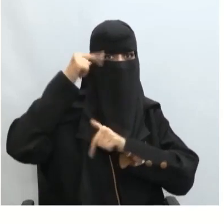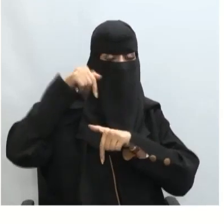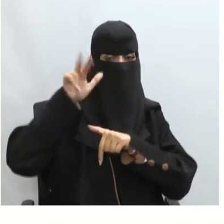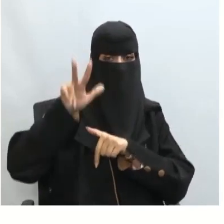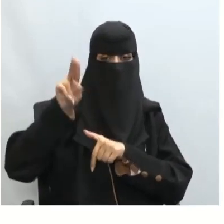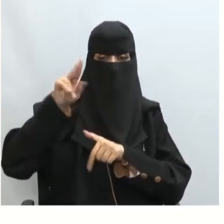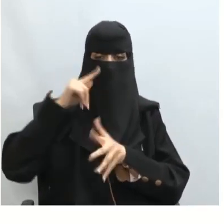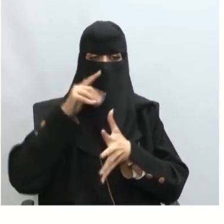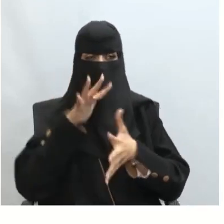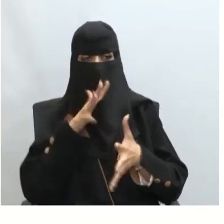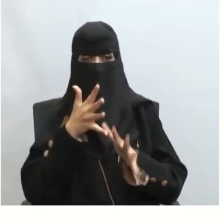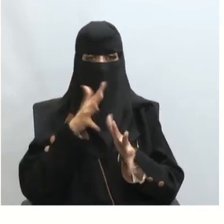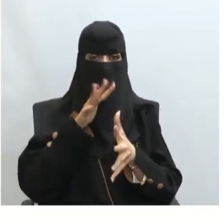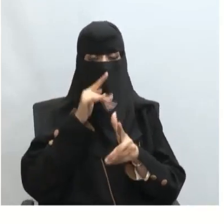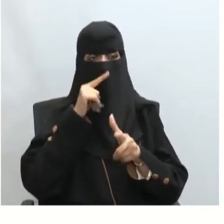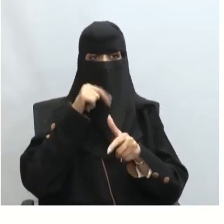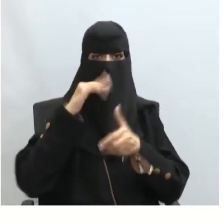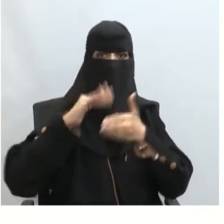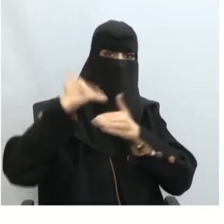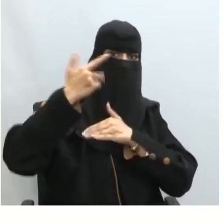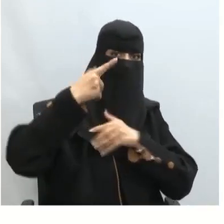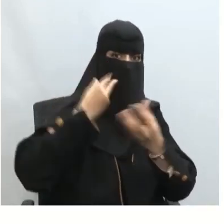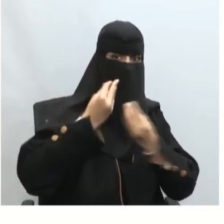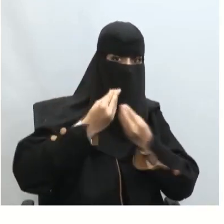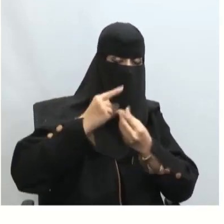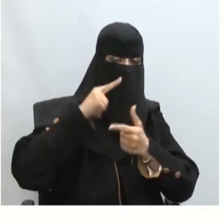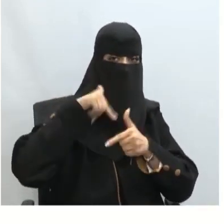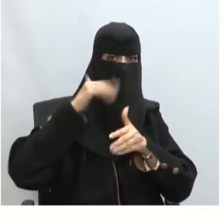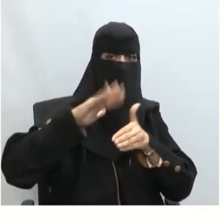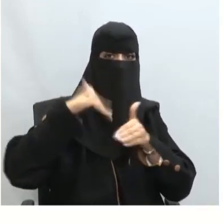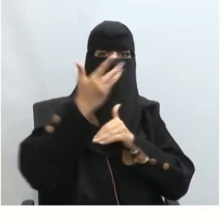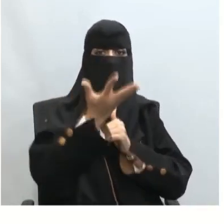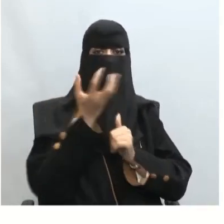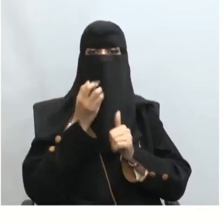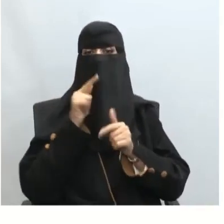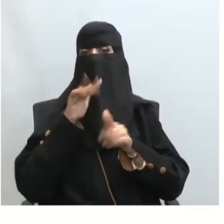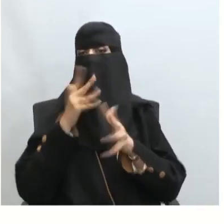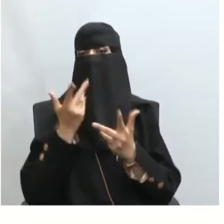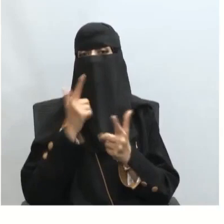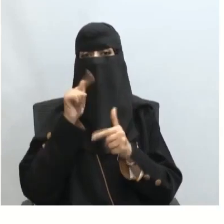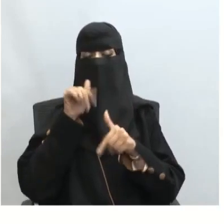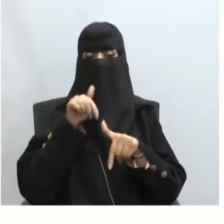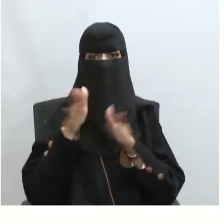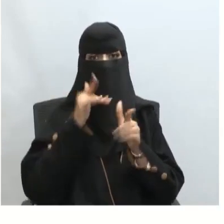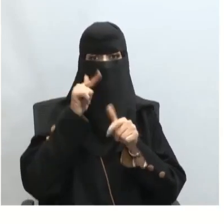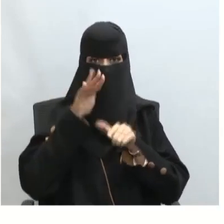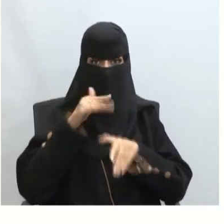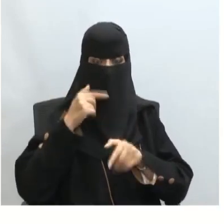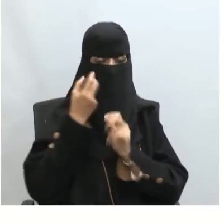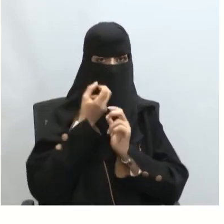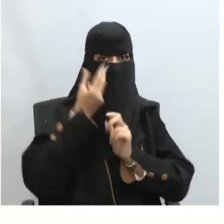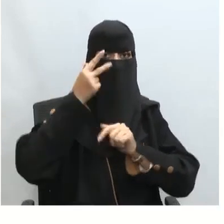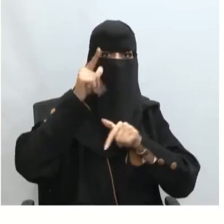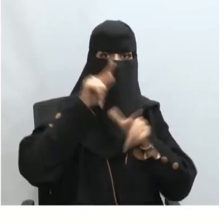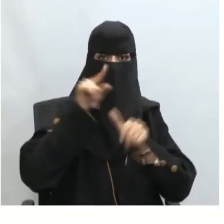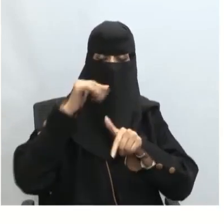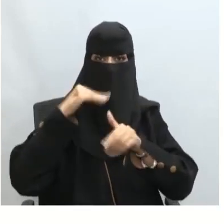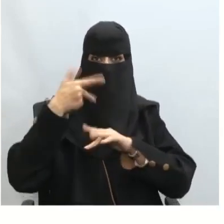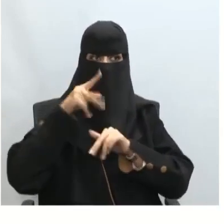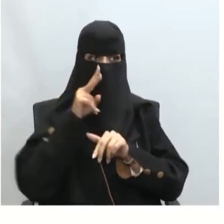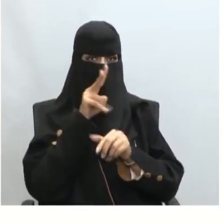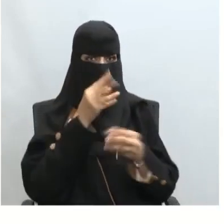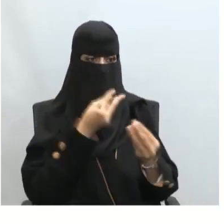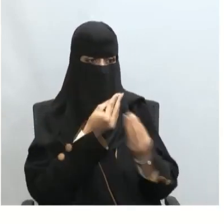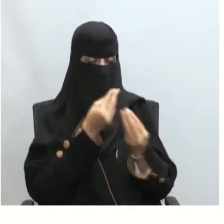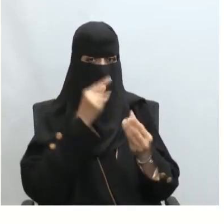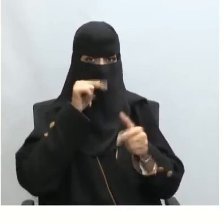التخمين او الظن ماذا سيحدث في هذا التفاعل وماذا سينتج من هذا التفاعل فستتوقع عندما تشاهد